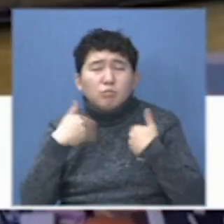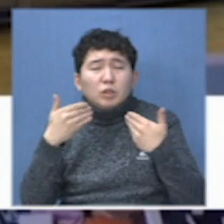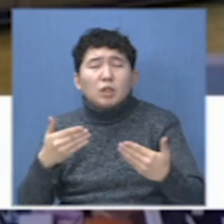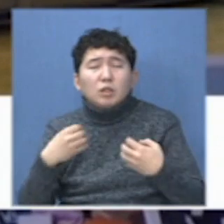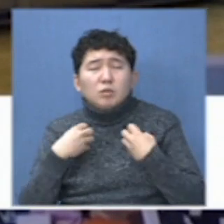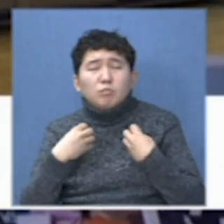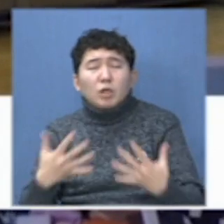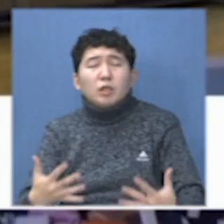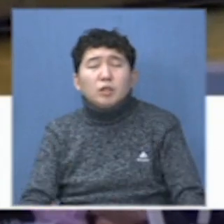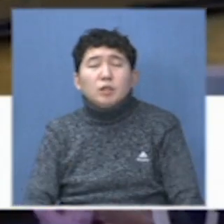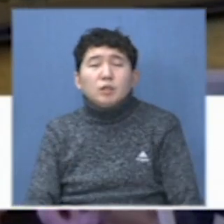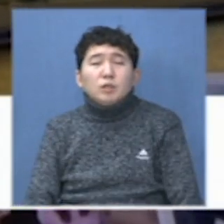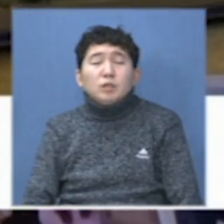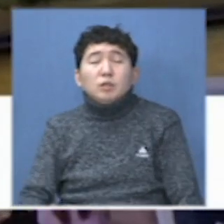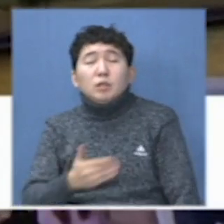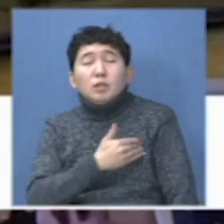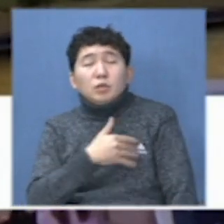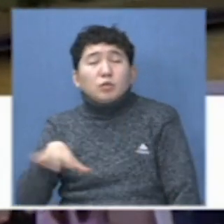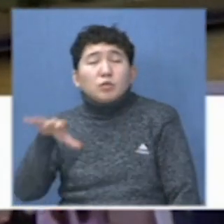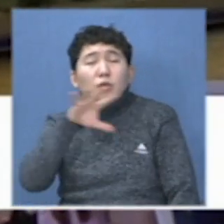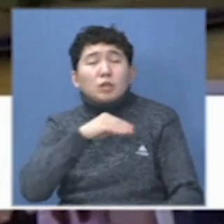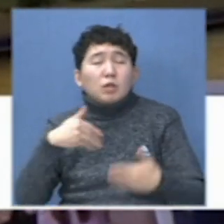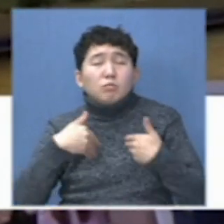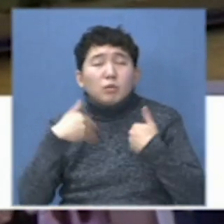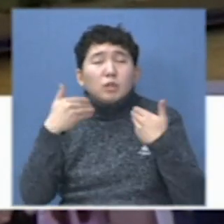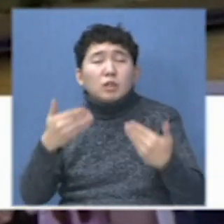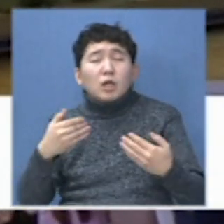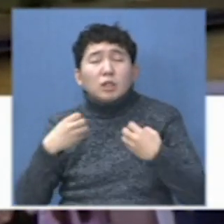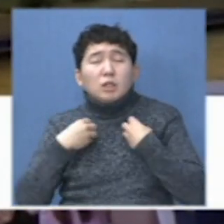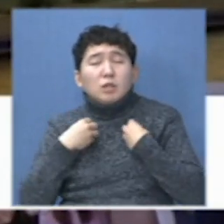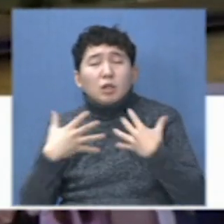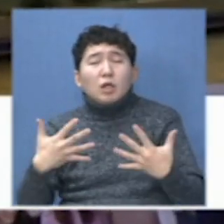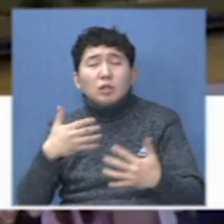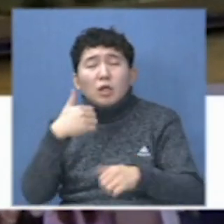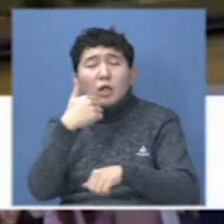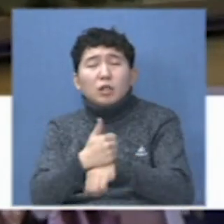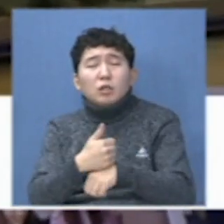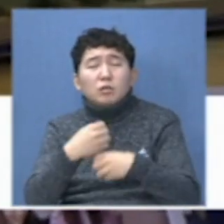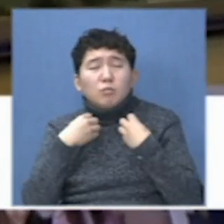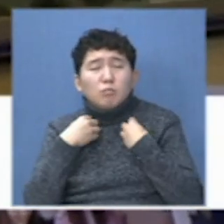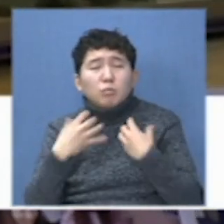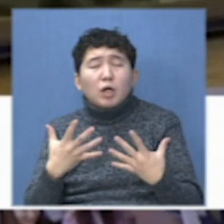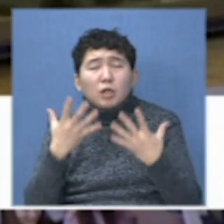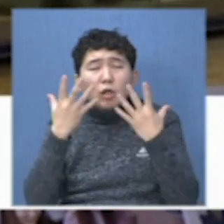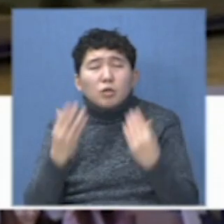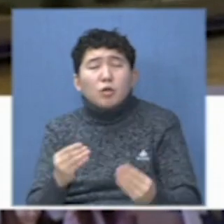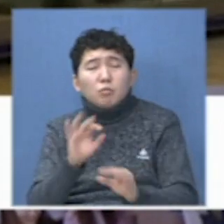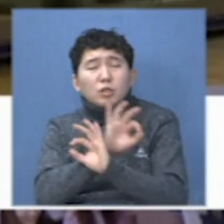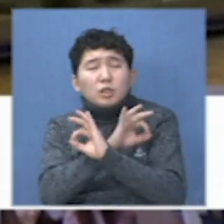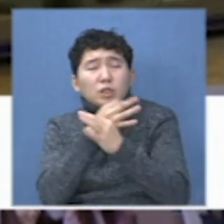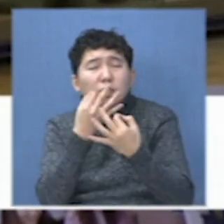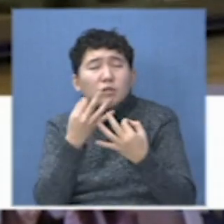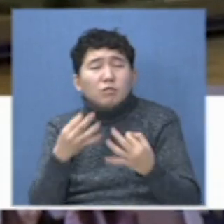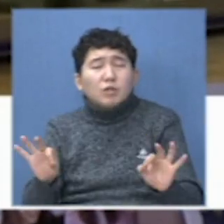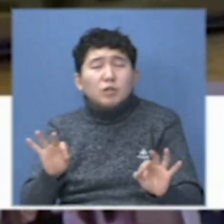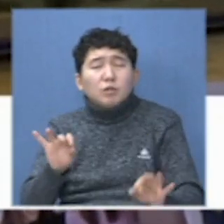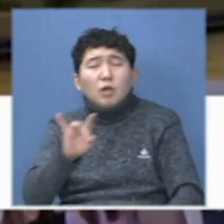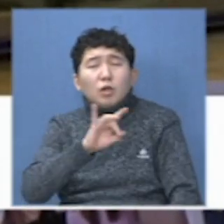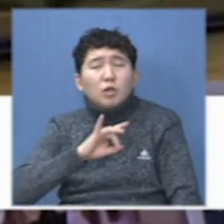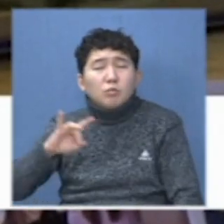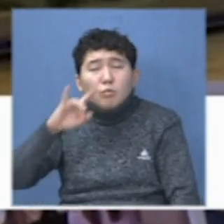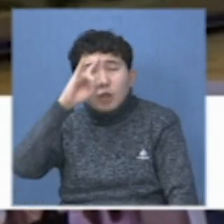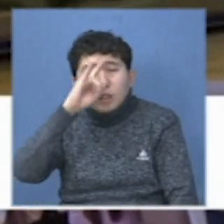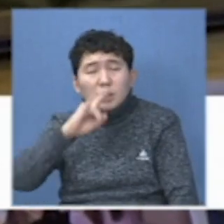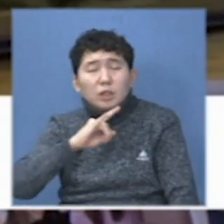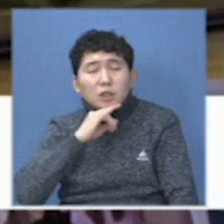Хочу всех поздравить с наступающим праздником, самым главным праздником, Днем независимости Республики Казахстан. И хочу всем